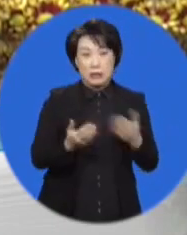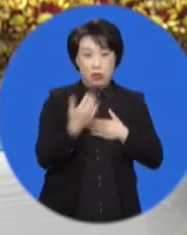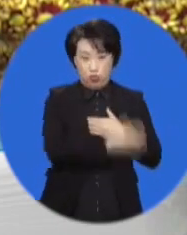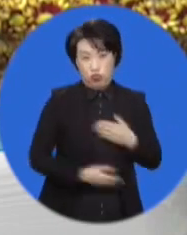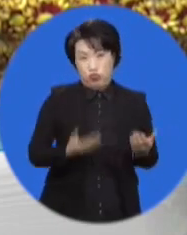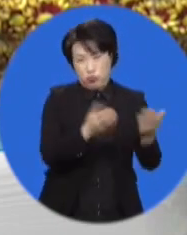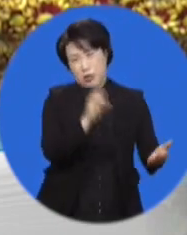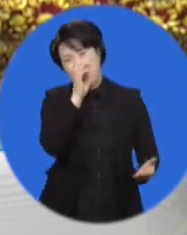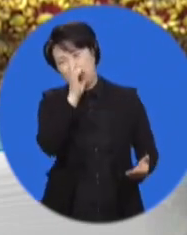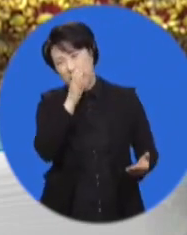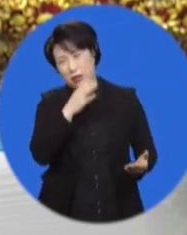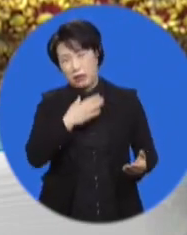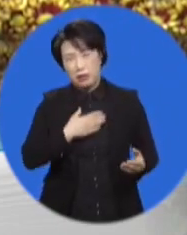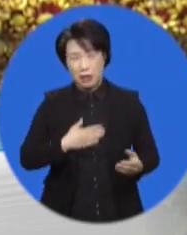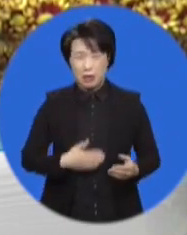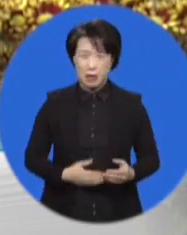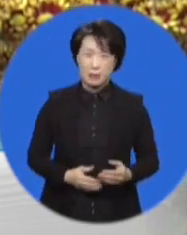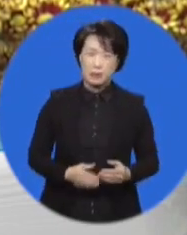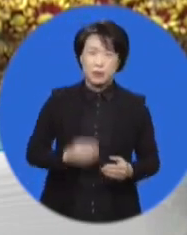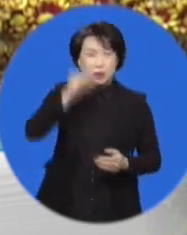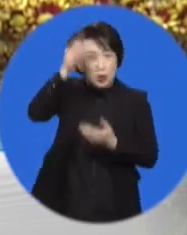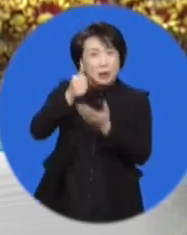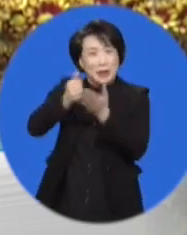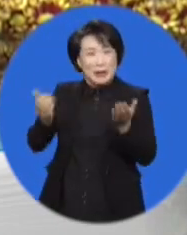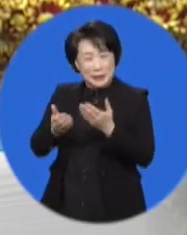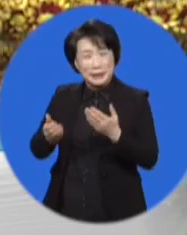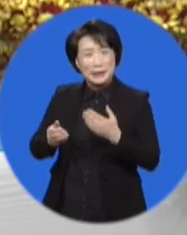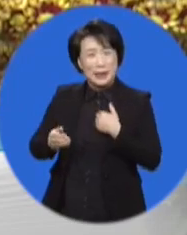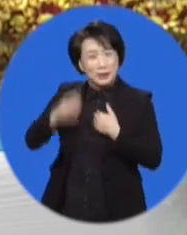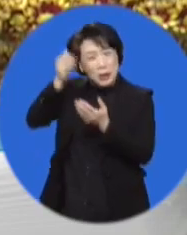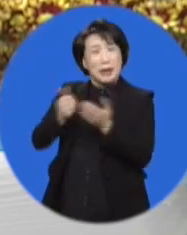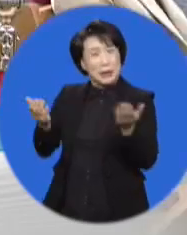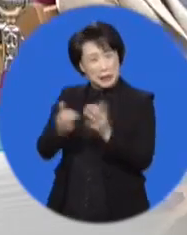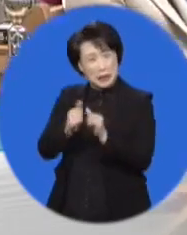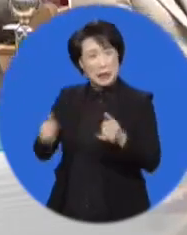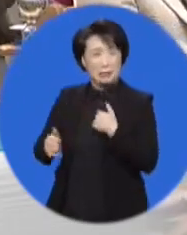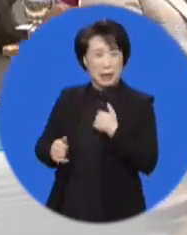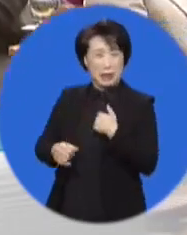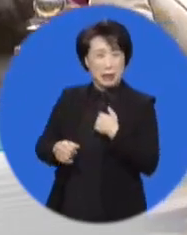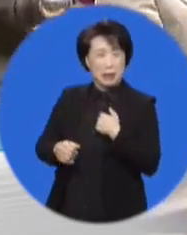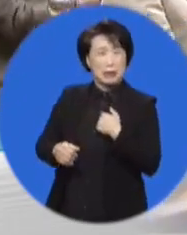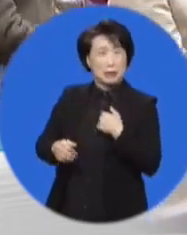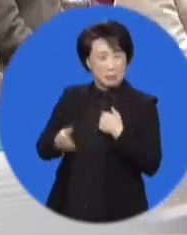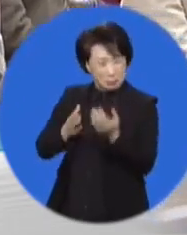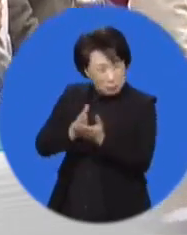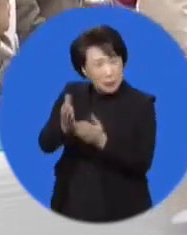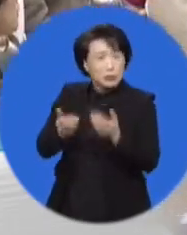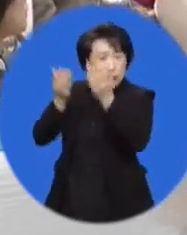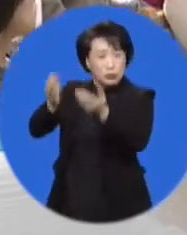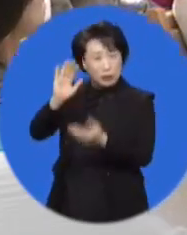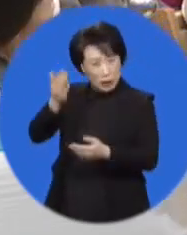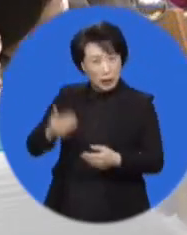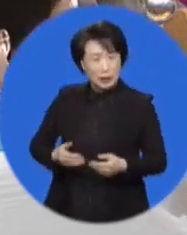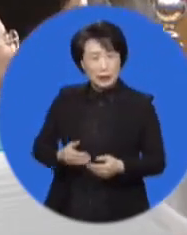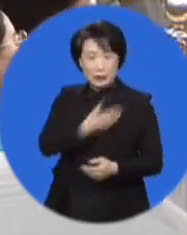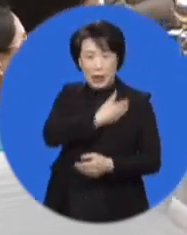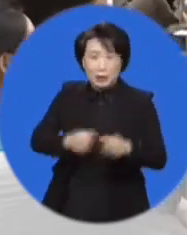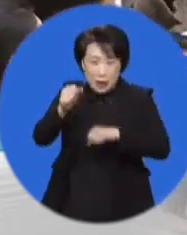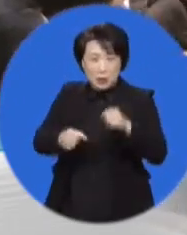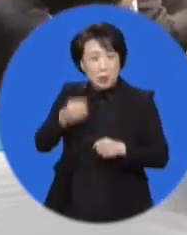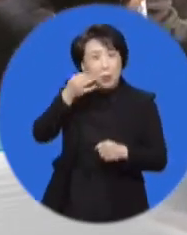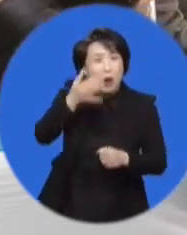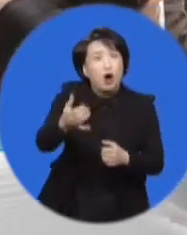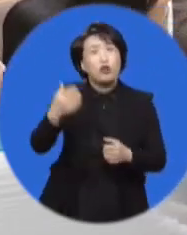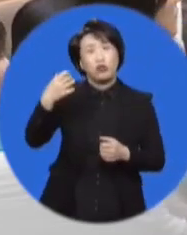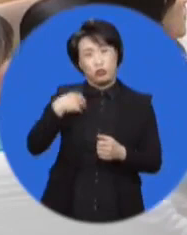죄 짓는 일에 줘서는 안 되며 성령의 일에 성령의 일감이 돼야 된다임을 사도행전을 체현해야